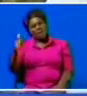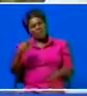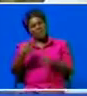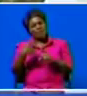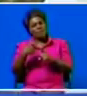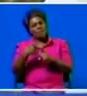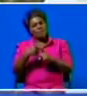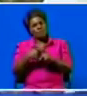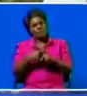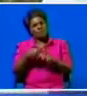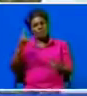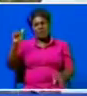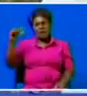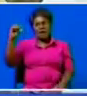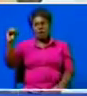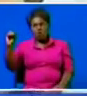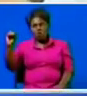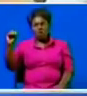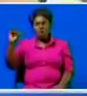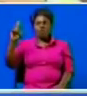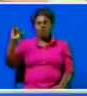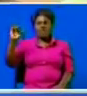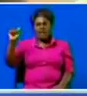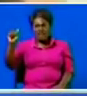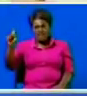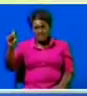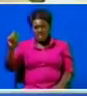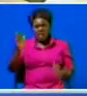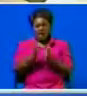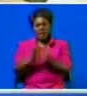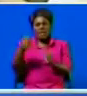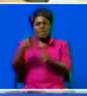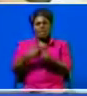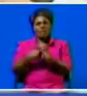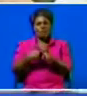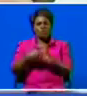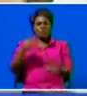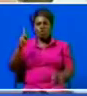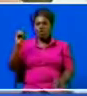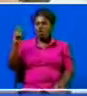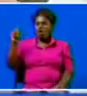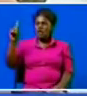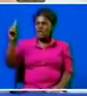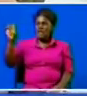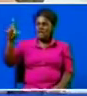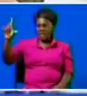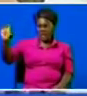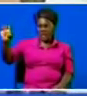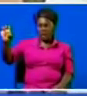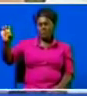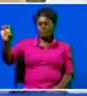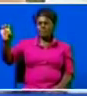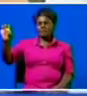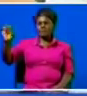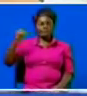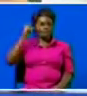wametoa Dago police station, Riat police station, na wengine wa Kondele police station, na watu